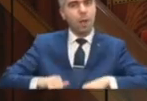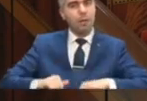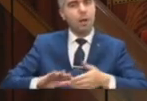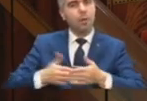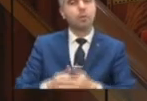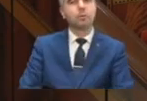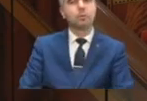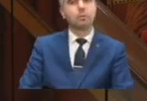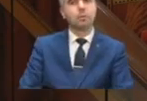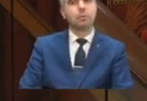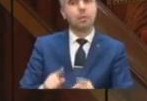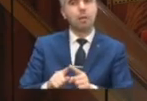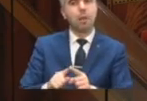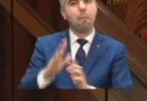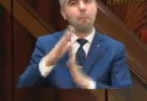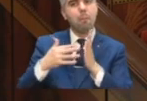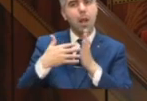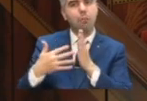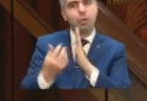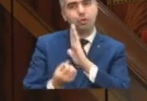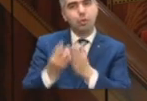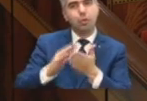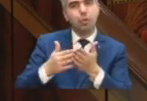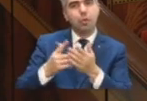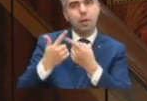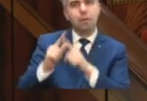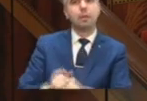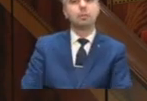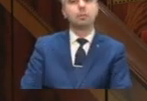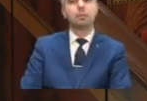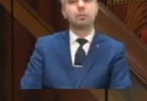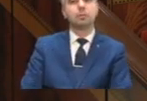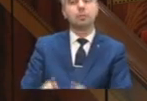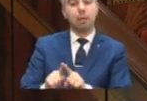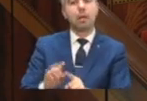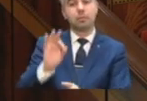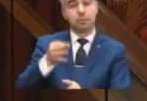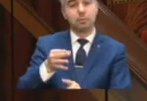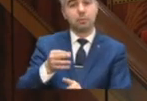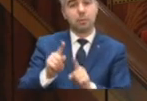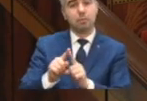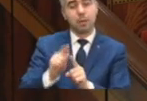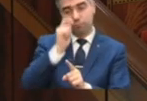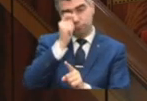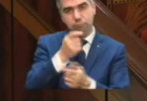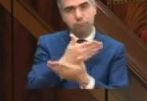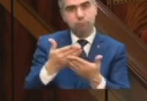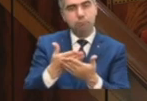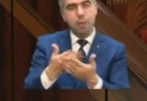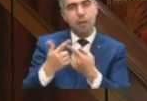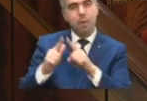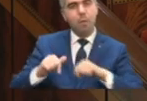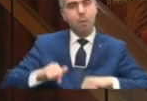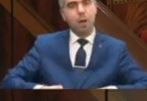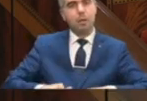الآفاق والأهداف التي تطمحون إلى تحقيقها، كما أننا نبارك النهج الذي تم اعتماده من طرف